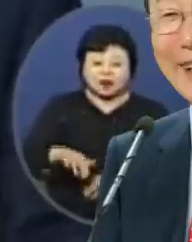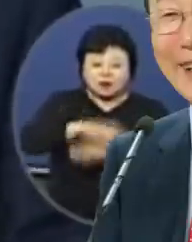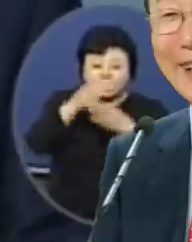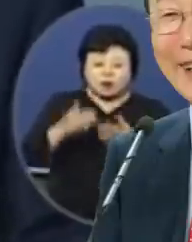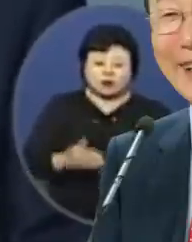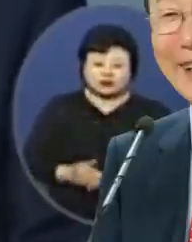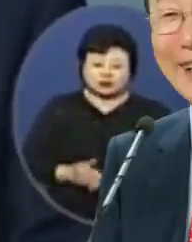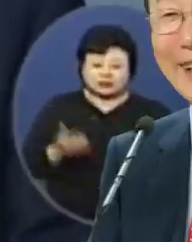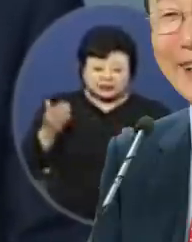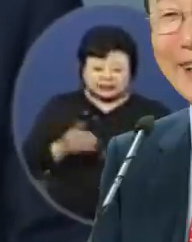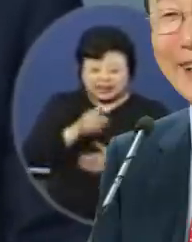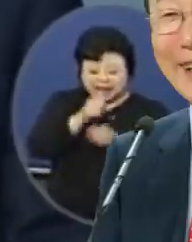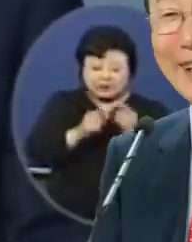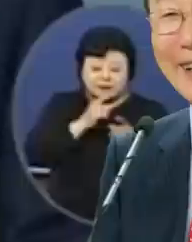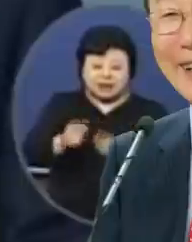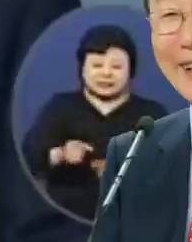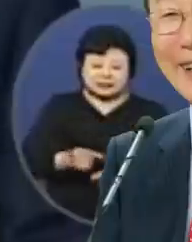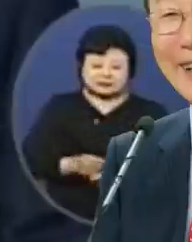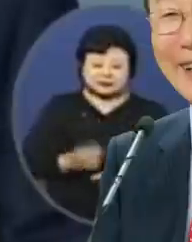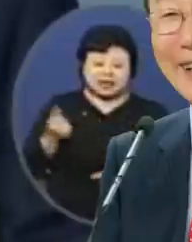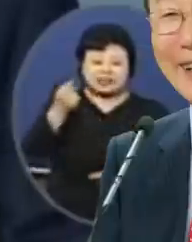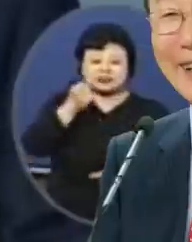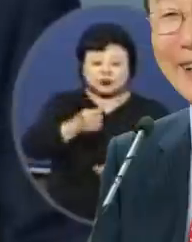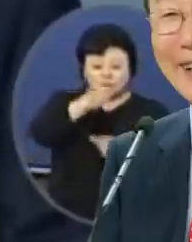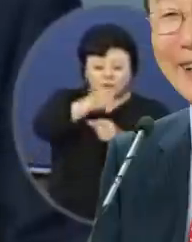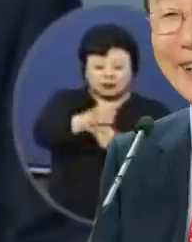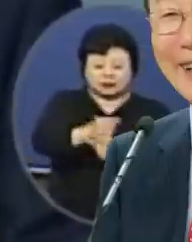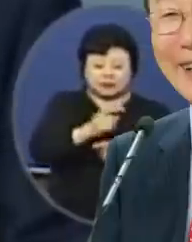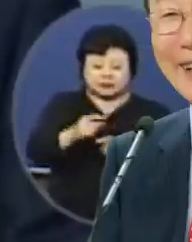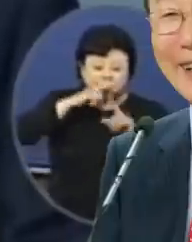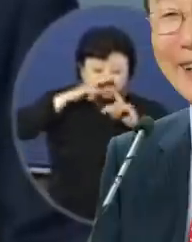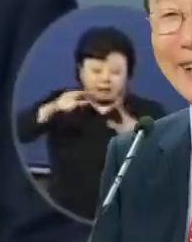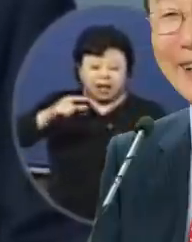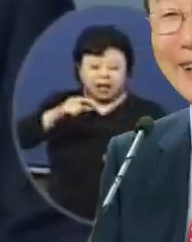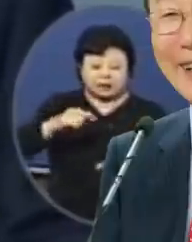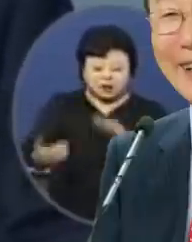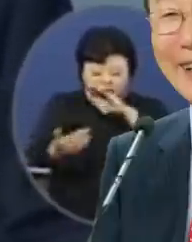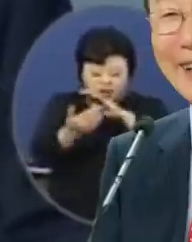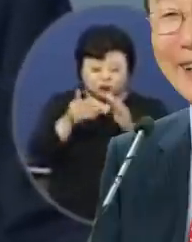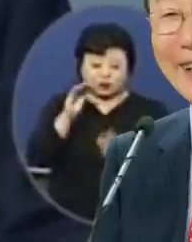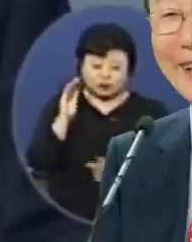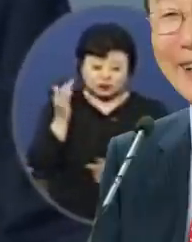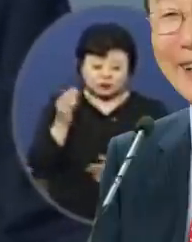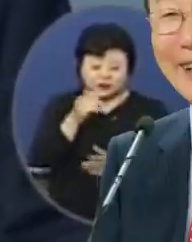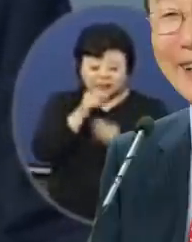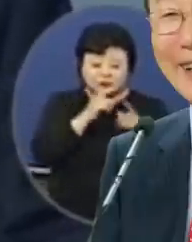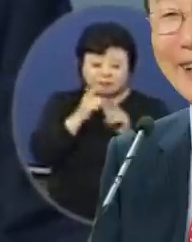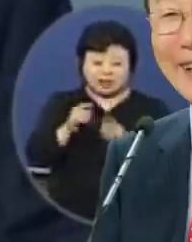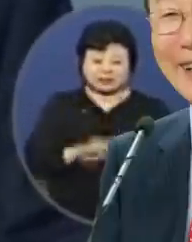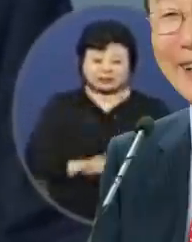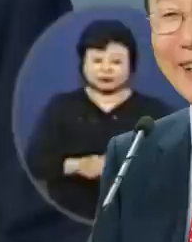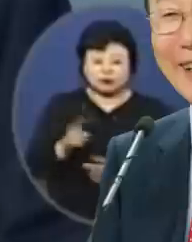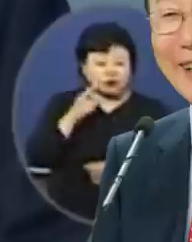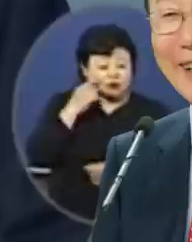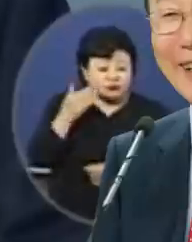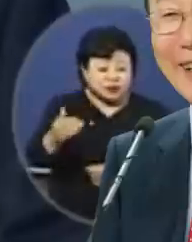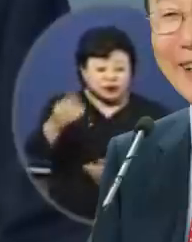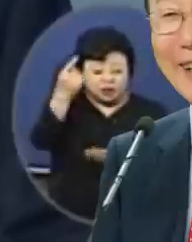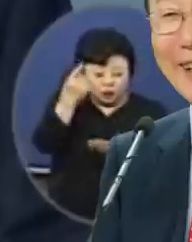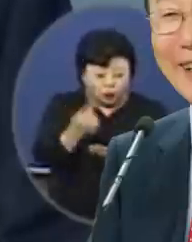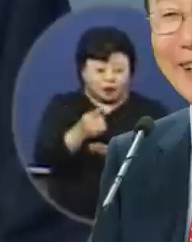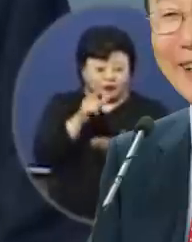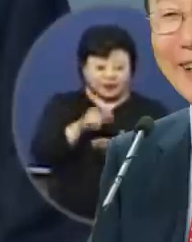하나님 말씀으로 다 지어졌어요. 하나님 말씀하심에 이루어지신 것입니다. 그런데 하나님의 말씀은 무엇이냐? 우리에게 다가올